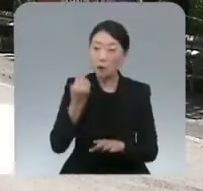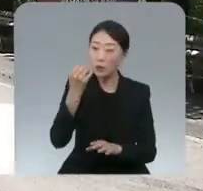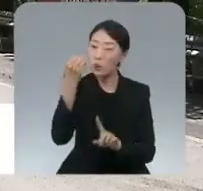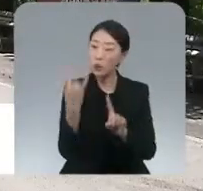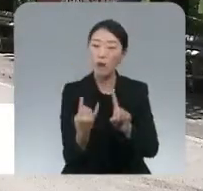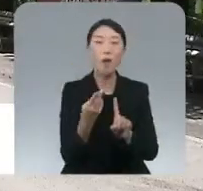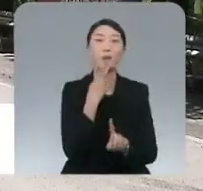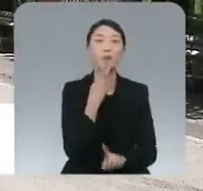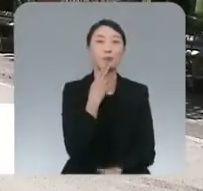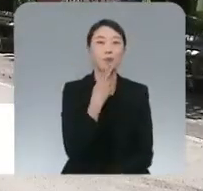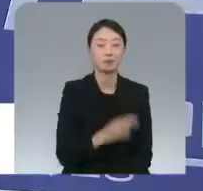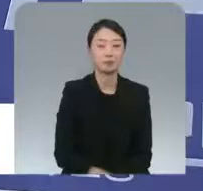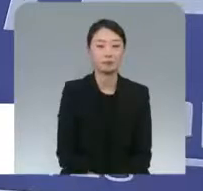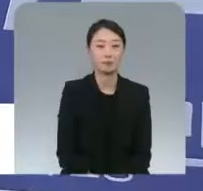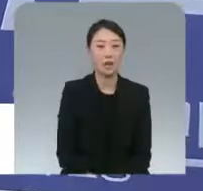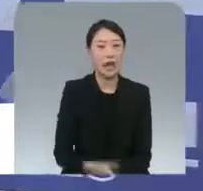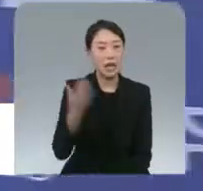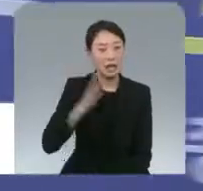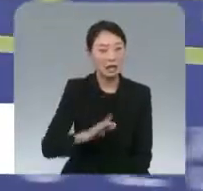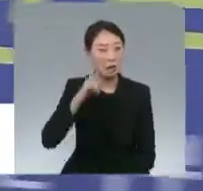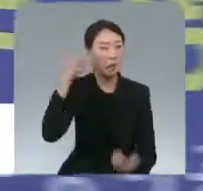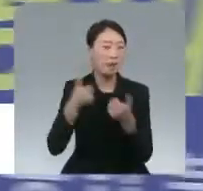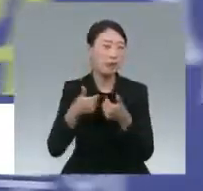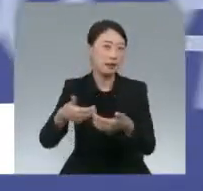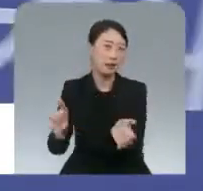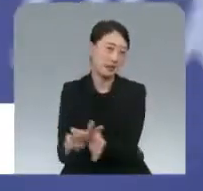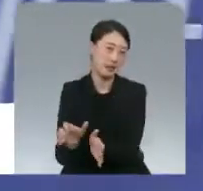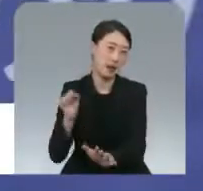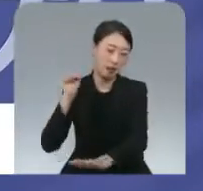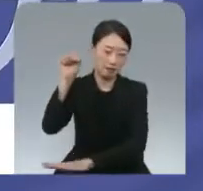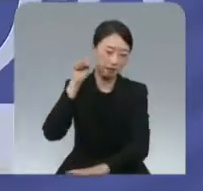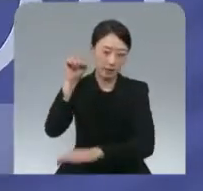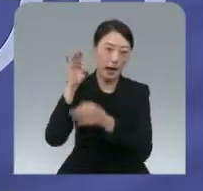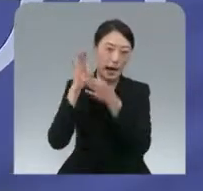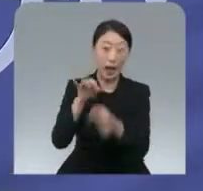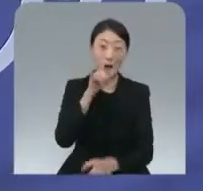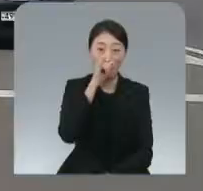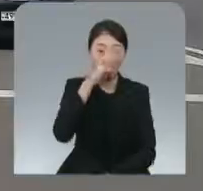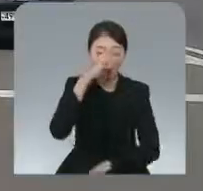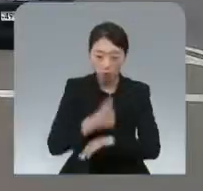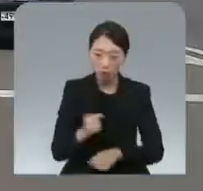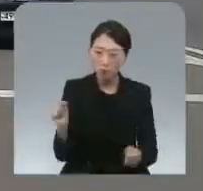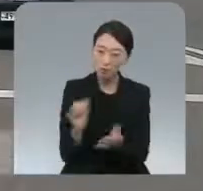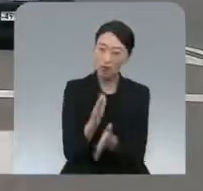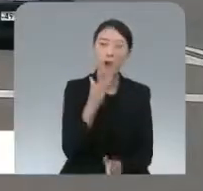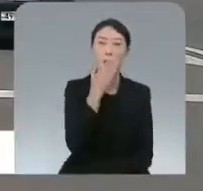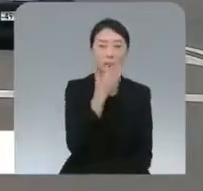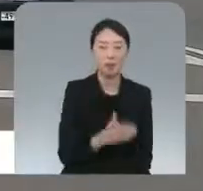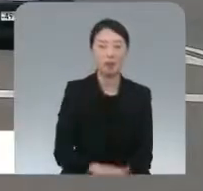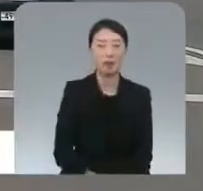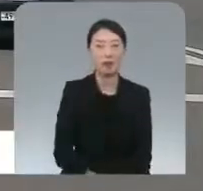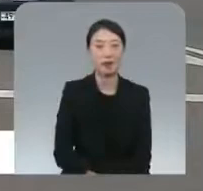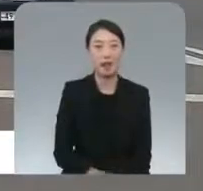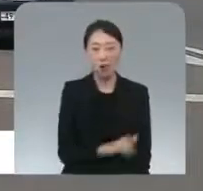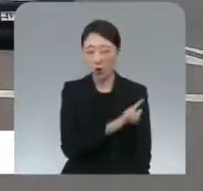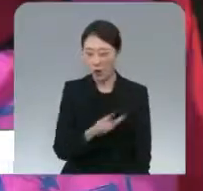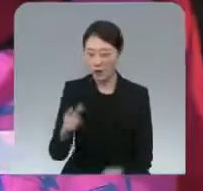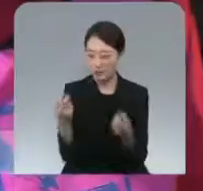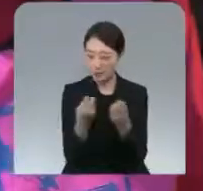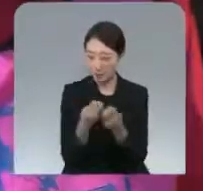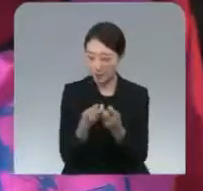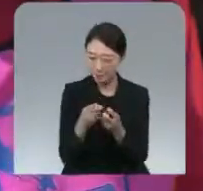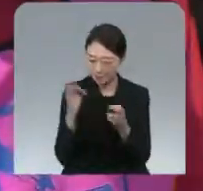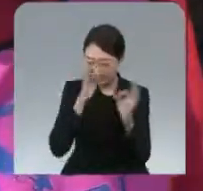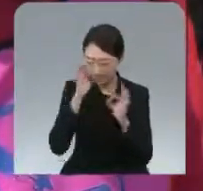dilakukan kapan saja dengan cara apapun akan tetapi diperkirakan akan terjadi bentrokan fisik dengan kelompok-kelompok anti that yang berencana